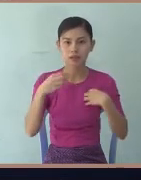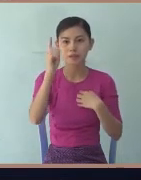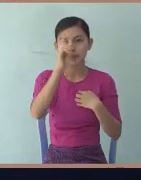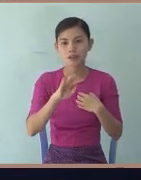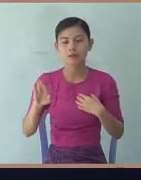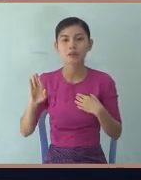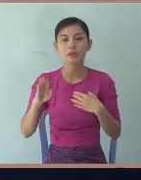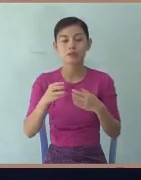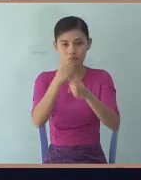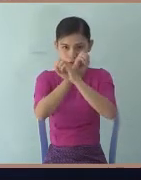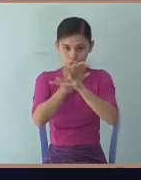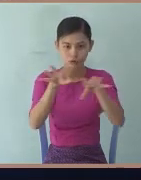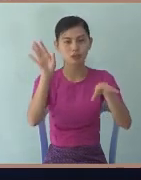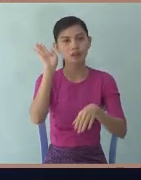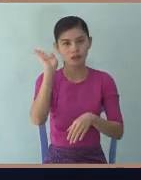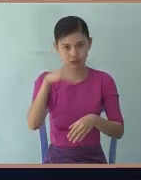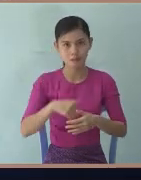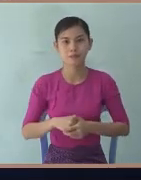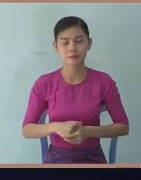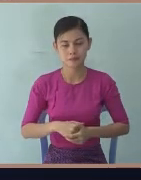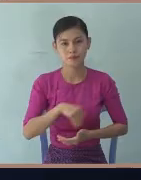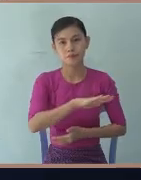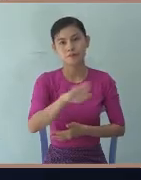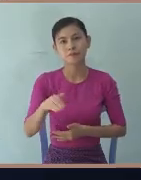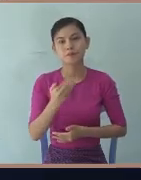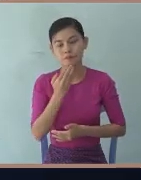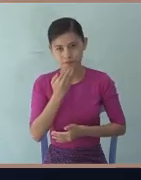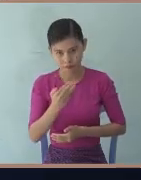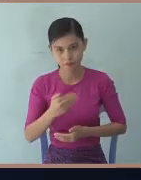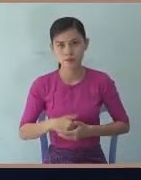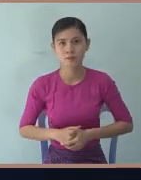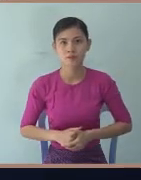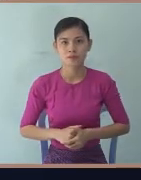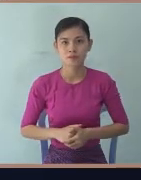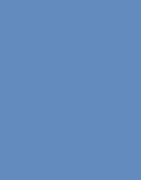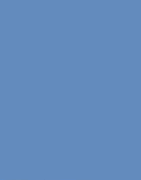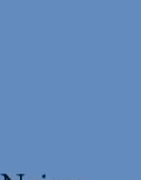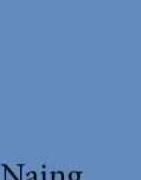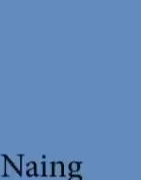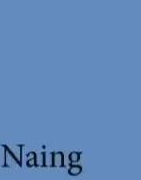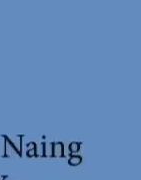TVB TV kan ni, abang sen tolong bejara umat si barai si. Alam go jisu mihai demarai si.